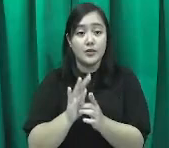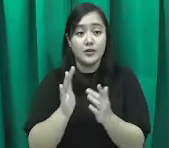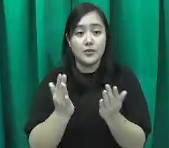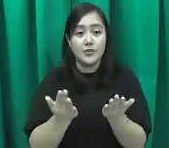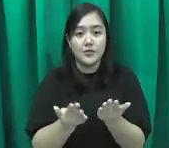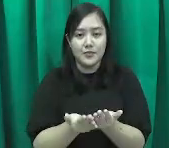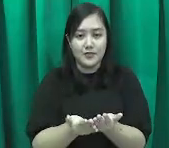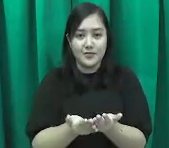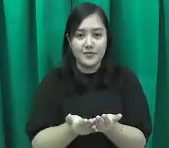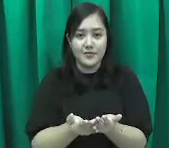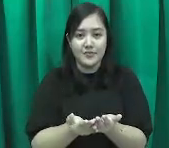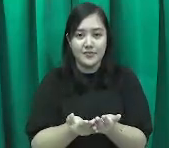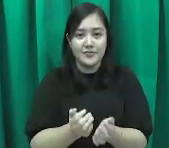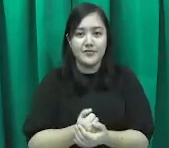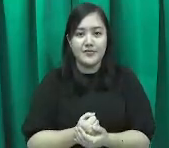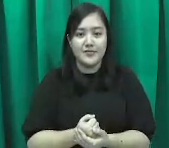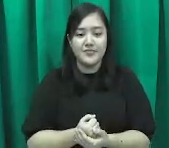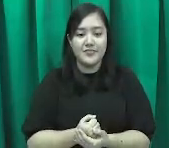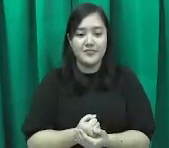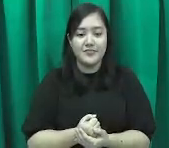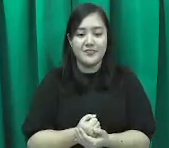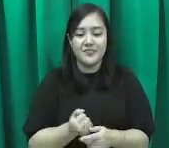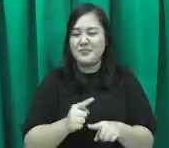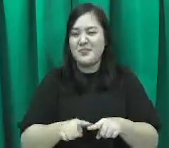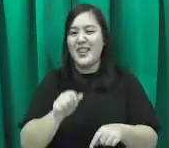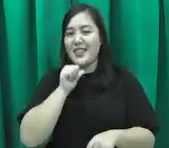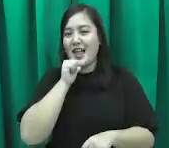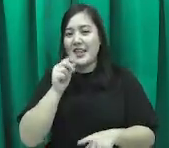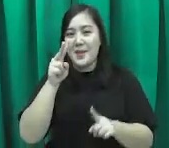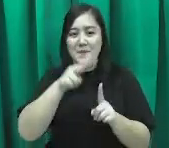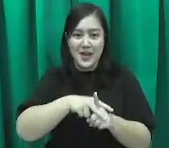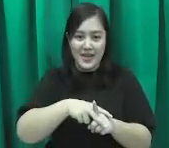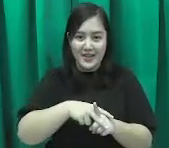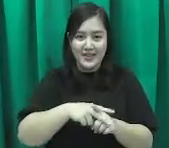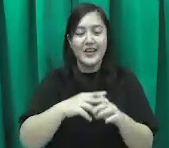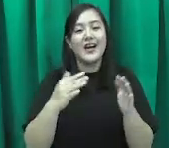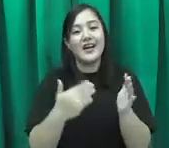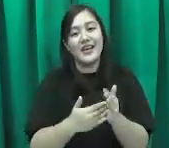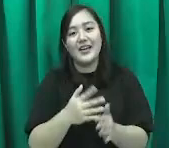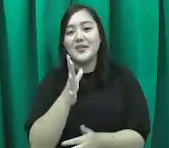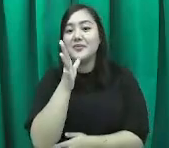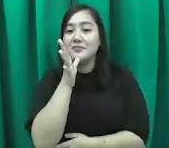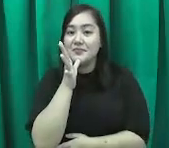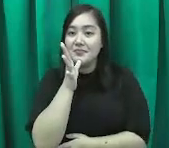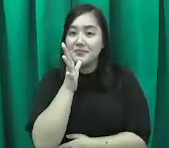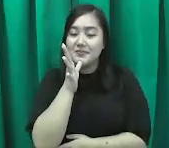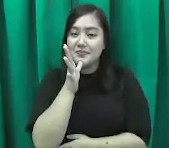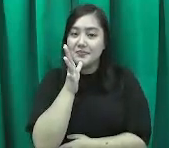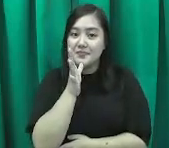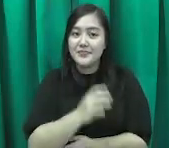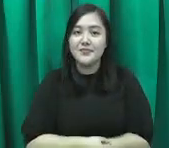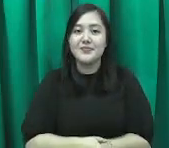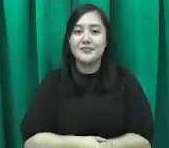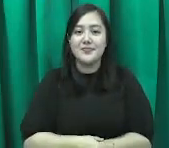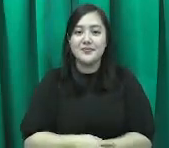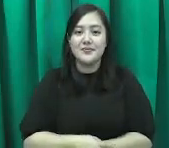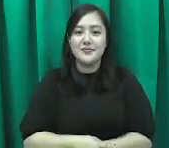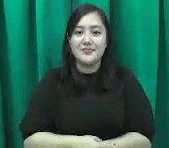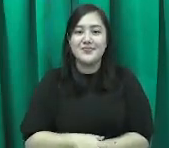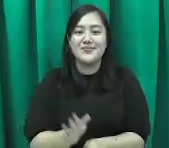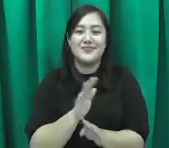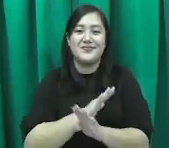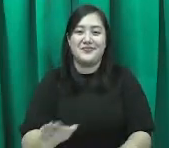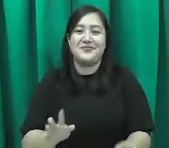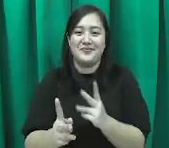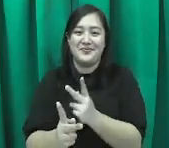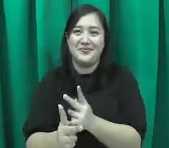talaga ina-apply sa buhay natin. Yeah, so, right. Sa mga mothers, paulit-ulit ko sinabi kanina, huwag tayo maging bida-bida. Dapat alam natin